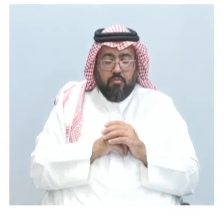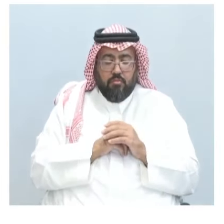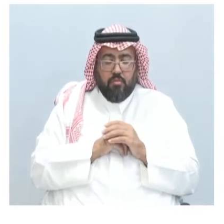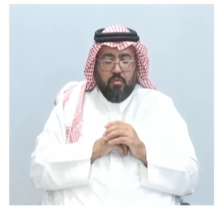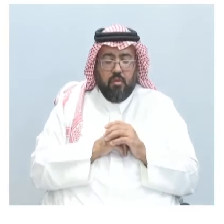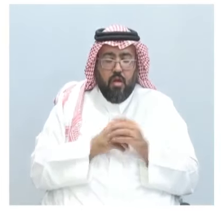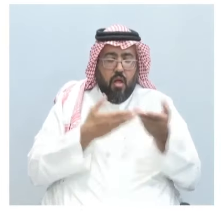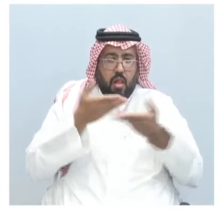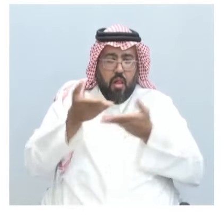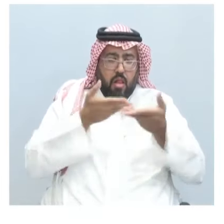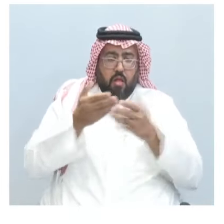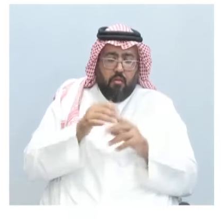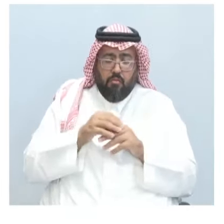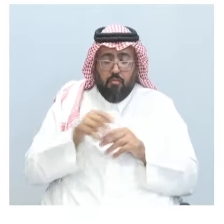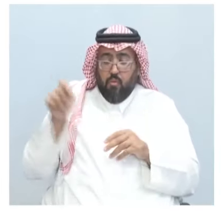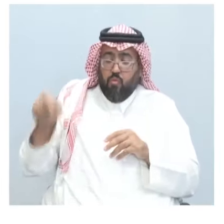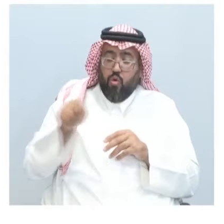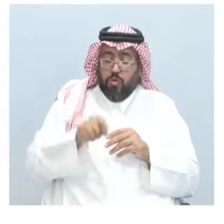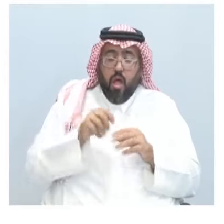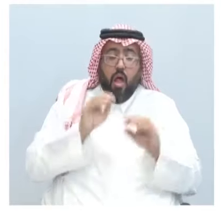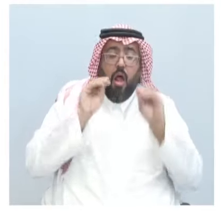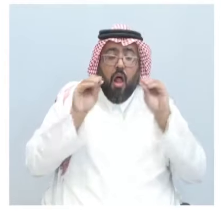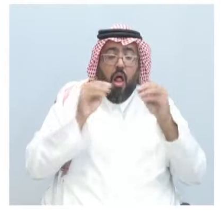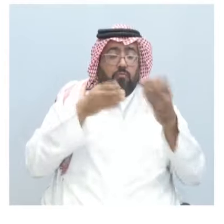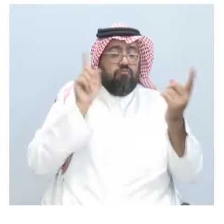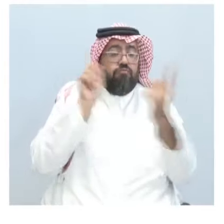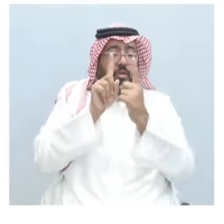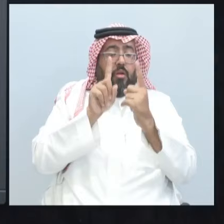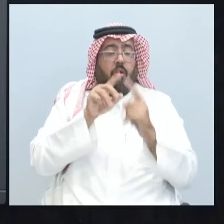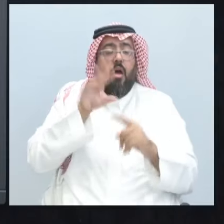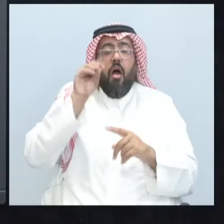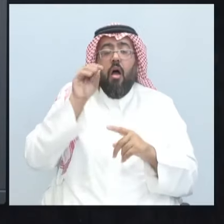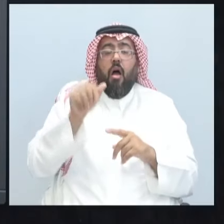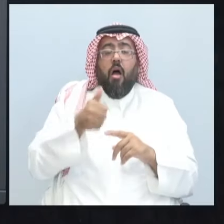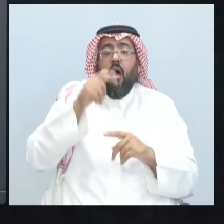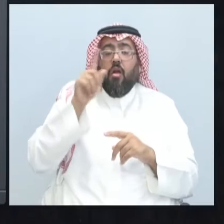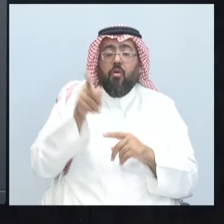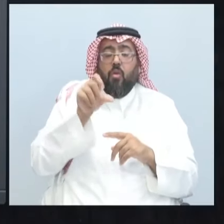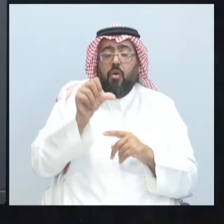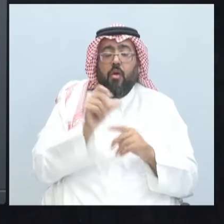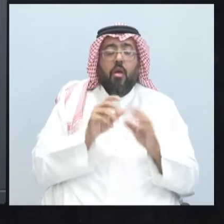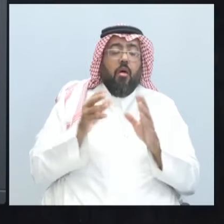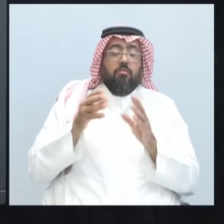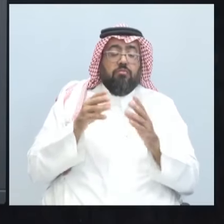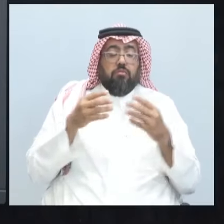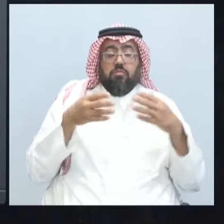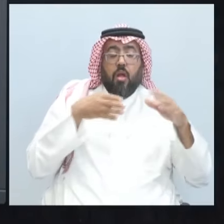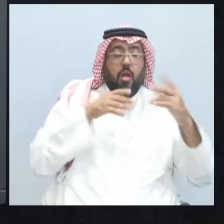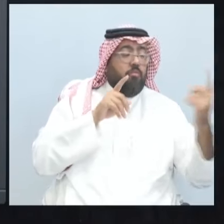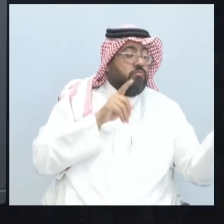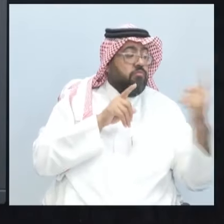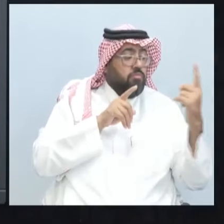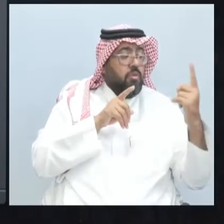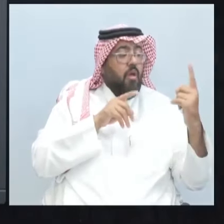ويدور بين موسى وهارون من جهه عليهما السلام وفرعون من